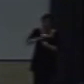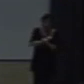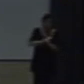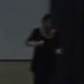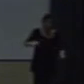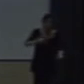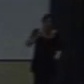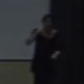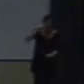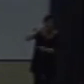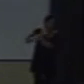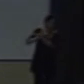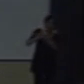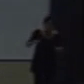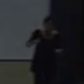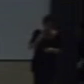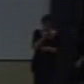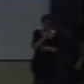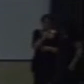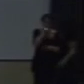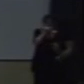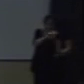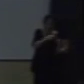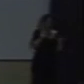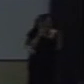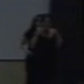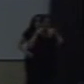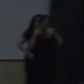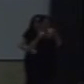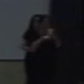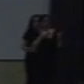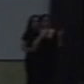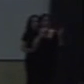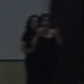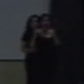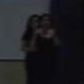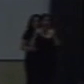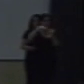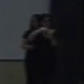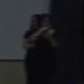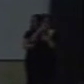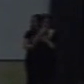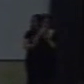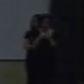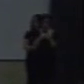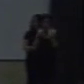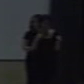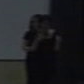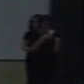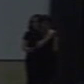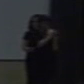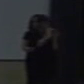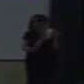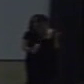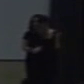ampli equip de persones. Twitter, Facebook, smartphones, càmeres de foto amb vídeo d'alta qualitat, mòdems vegan,